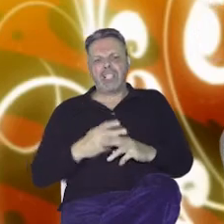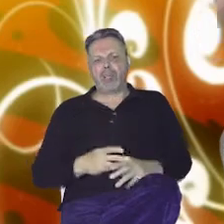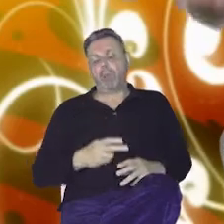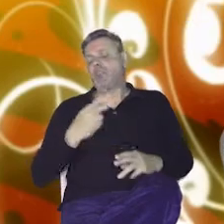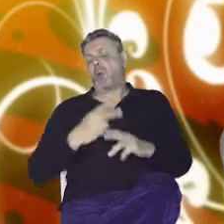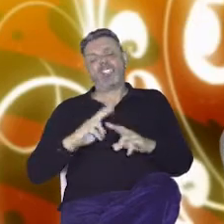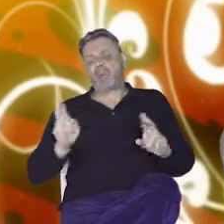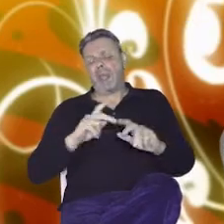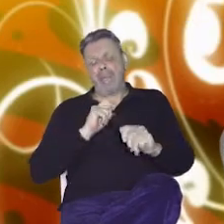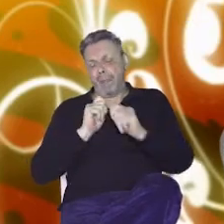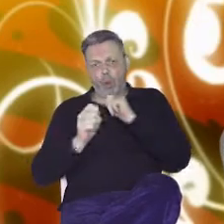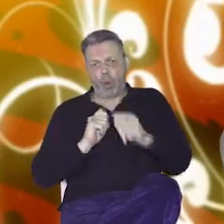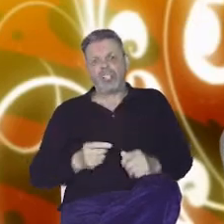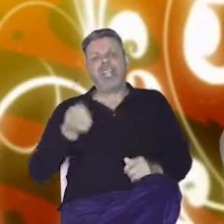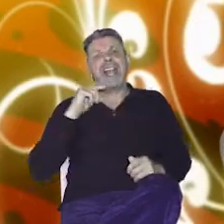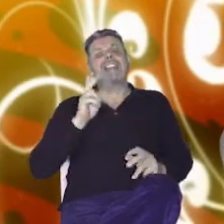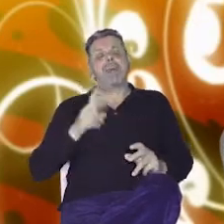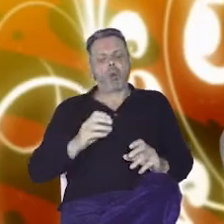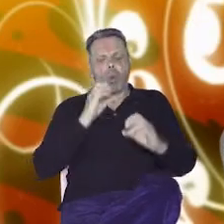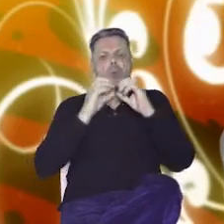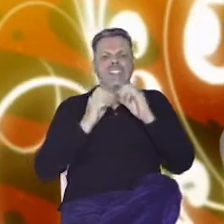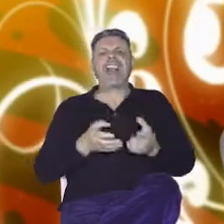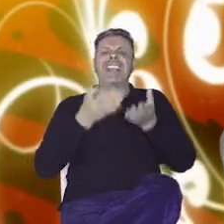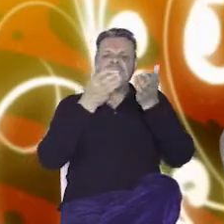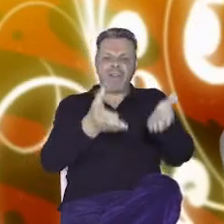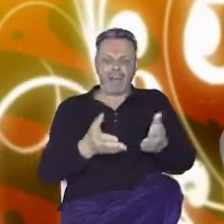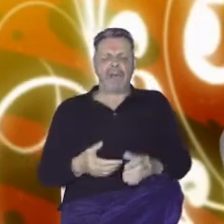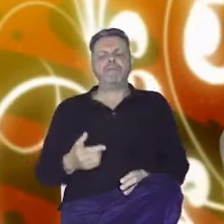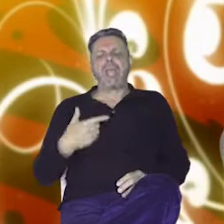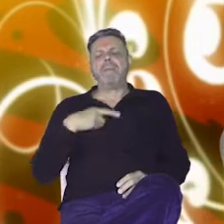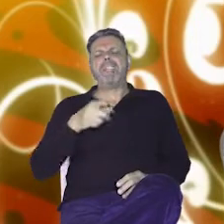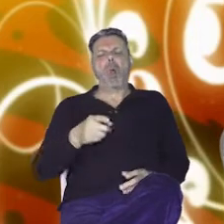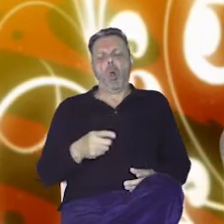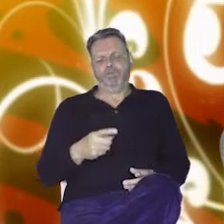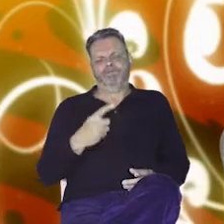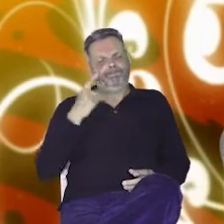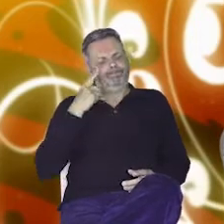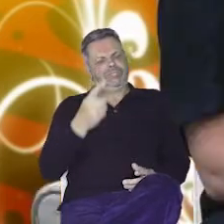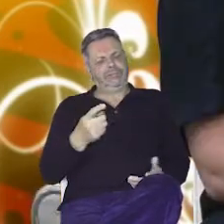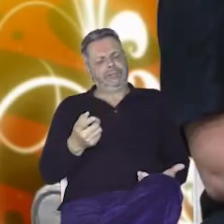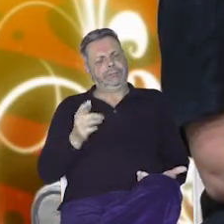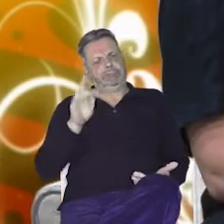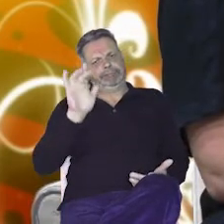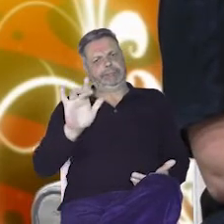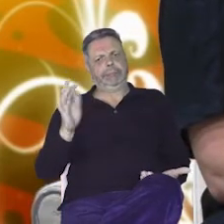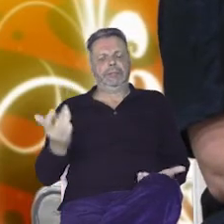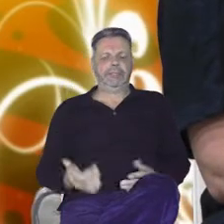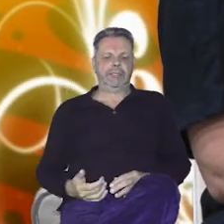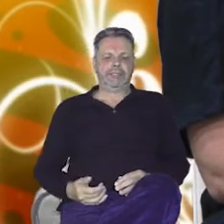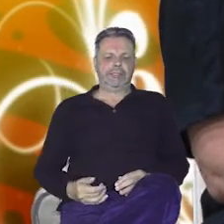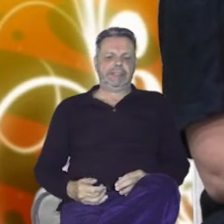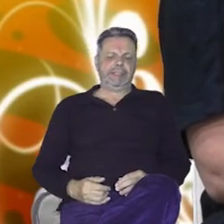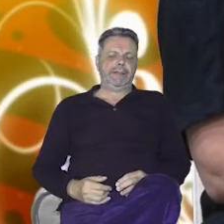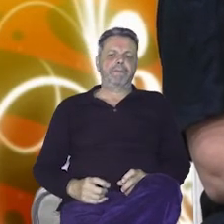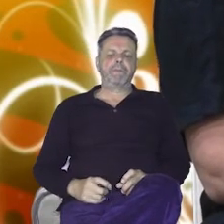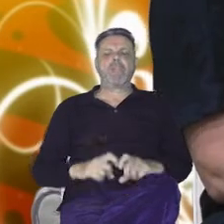komunicirati ispravno, ali se moglo s vama. To je ono što mi zamjeramo da, svi. Da, moglo se, ali gledajte, isto tako ja sad recimo, znači dom vam